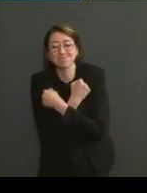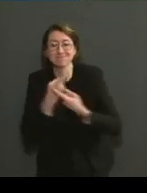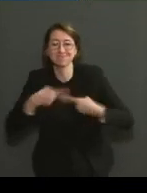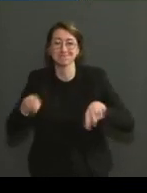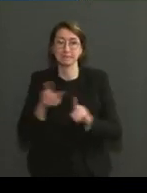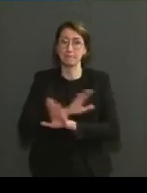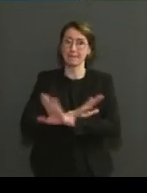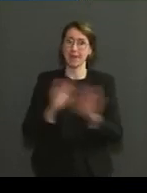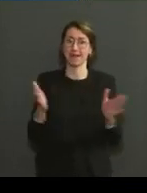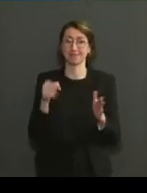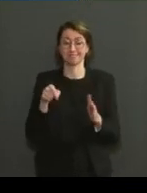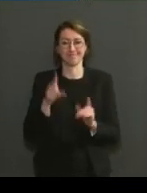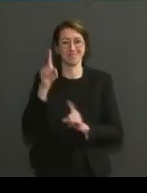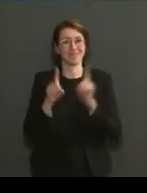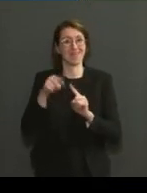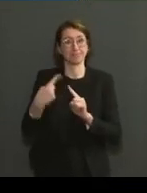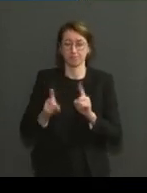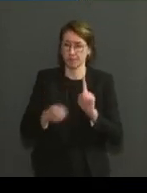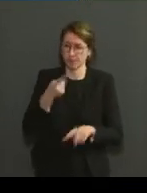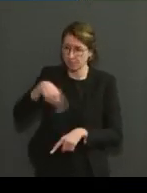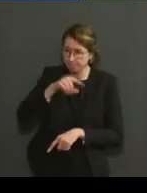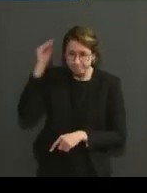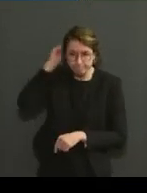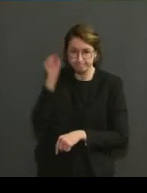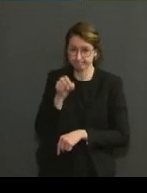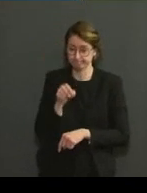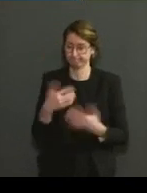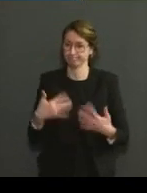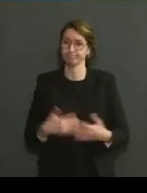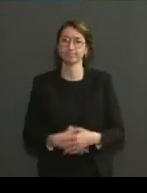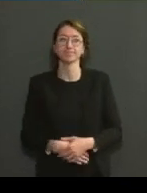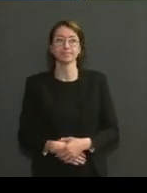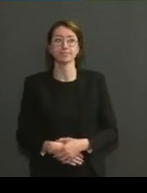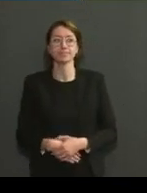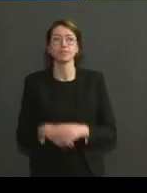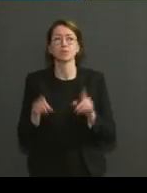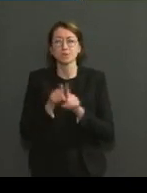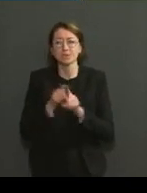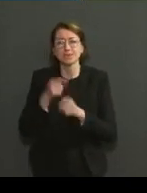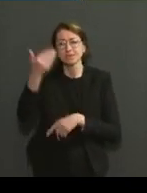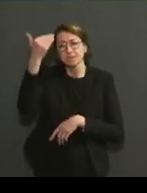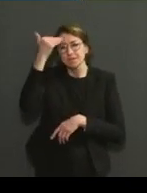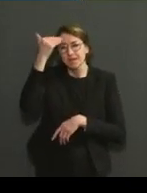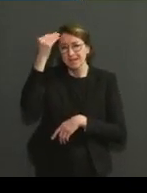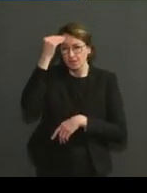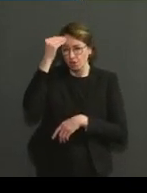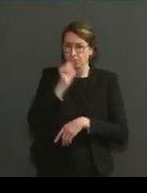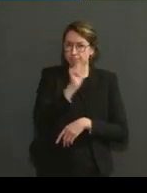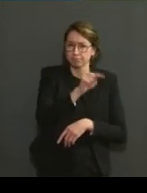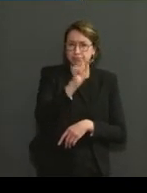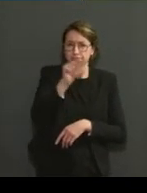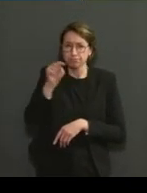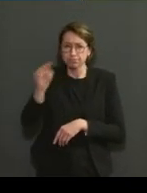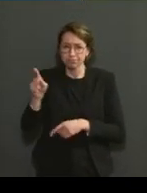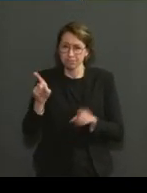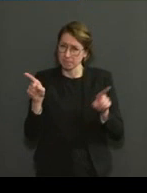approchent. Et deuxièmement, qu'au niveau des écoles elles-mêmes, il faut s'assurer que toutes les mesures pour diminuer les risques de